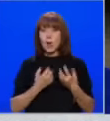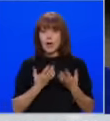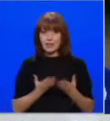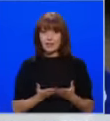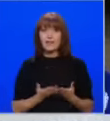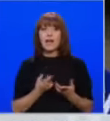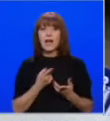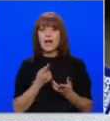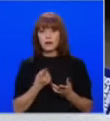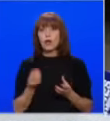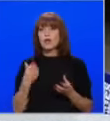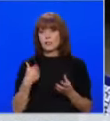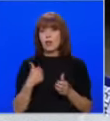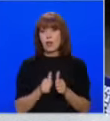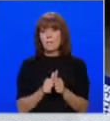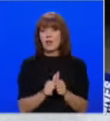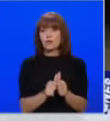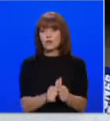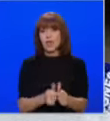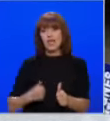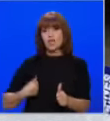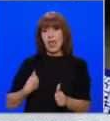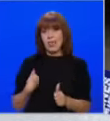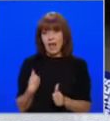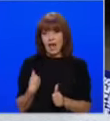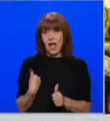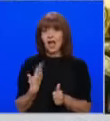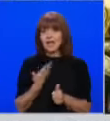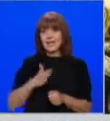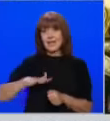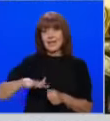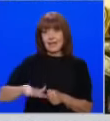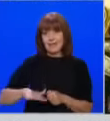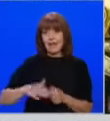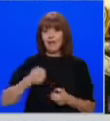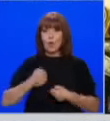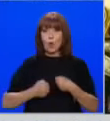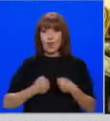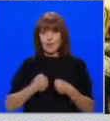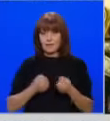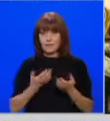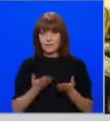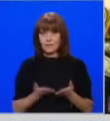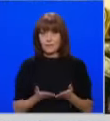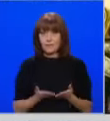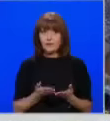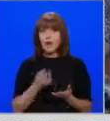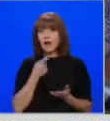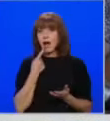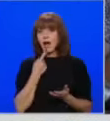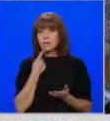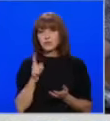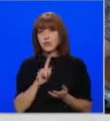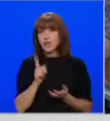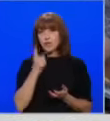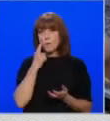е бил придружаван с жена и нейното дете в автомобила. Тя казва, че не се е опитала да го